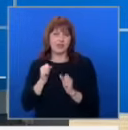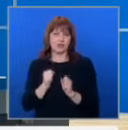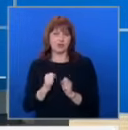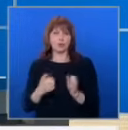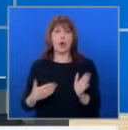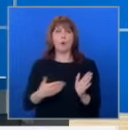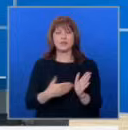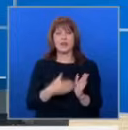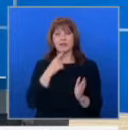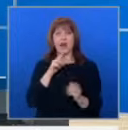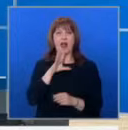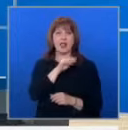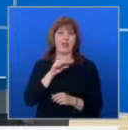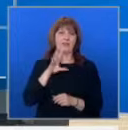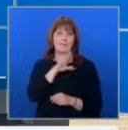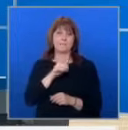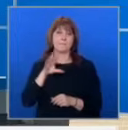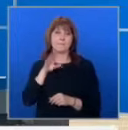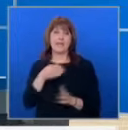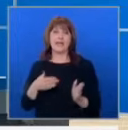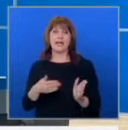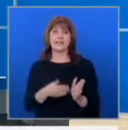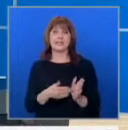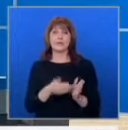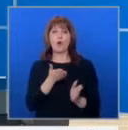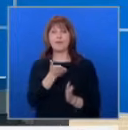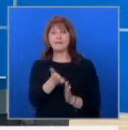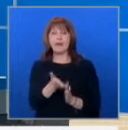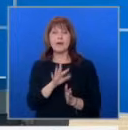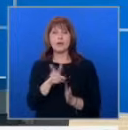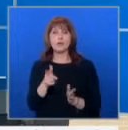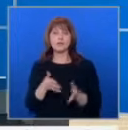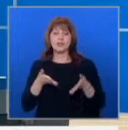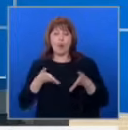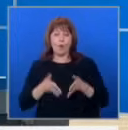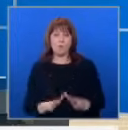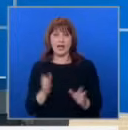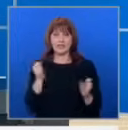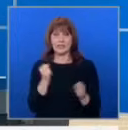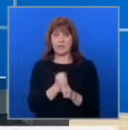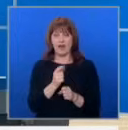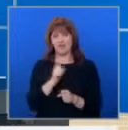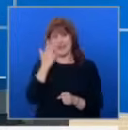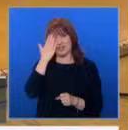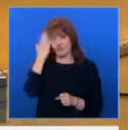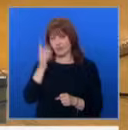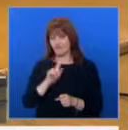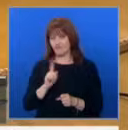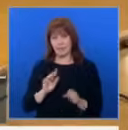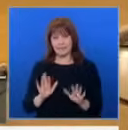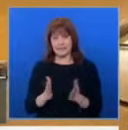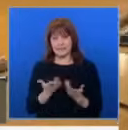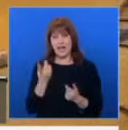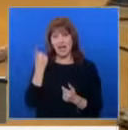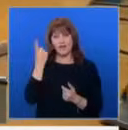да лаеш всеки ден от трибуната срещу тези, които се нагърбат да извадат от кризата. Еми не е честно и няма да стане. След